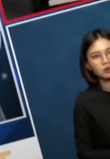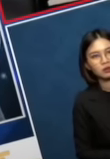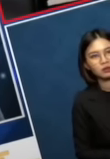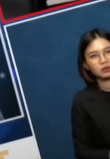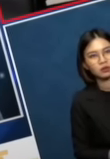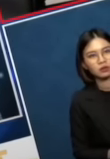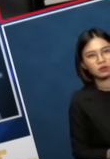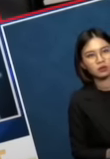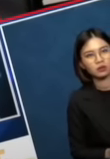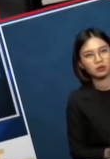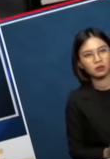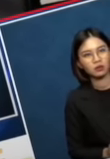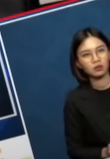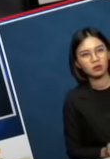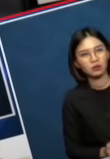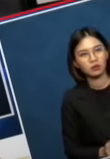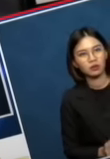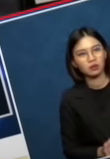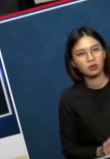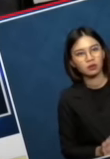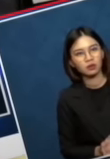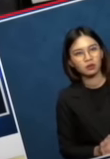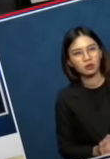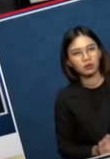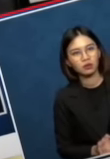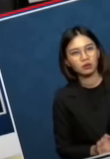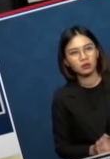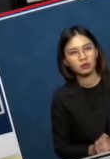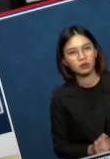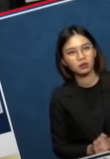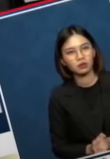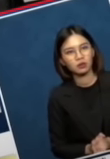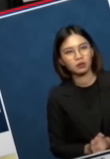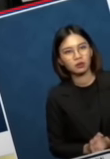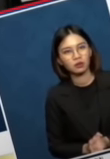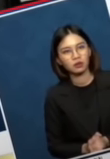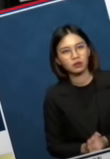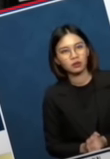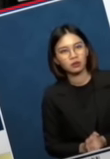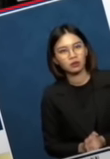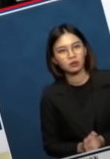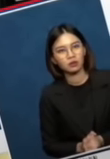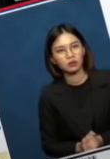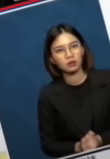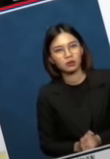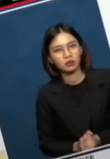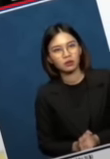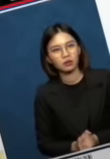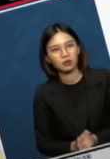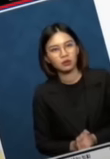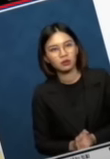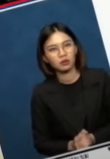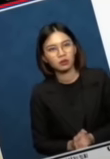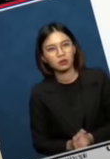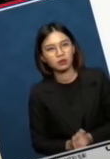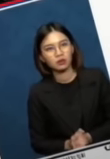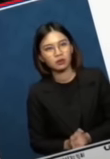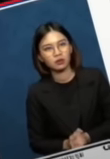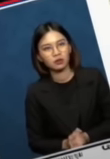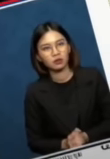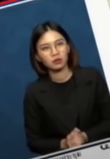มกันปู่แอดจนตอขอเสนออาหารสมองยามเช้ากับข่าว